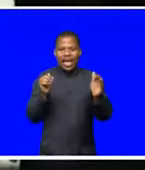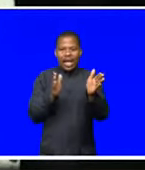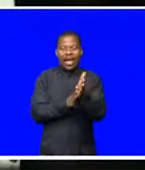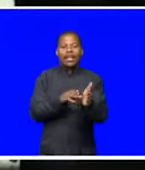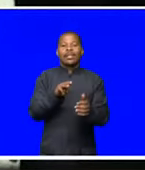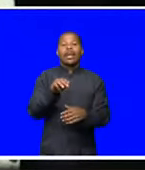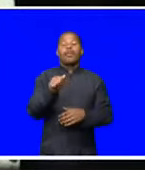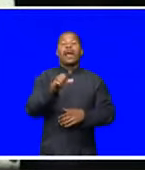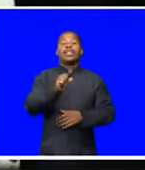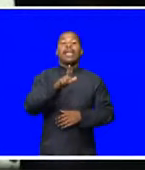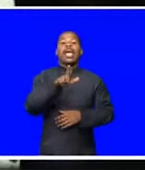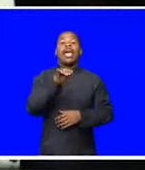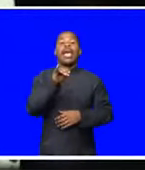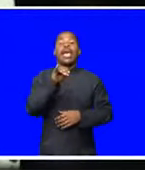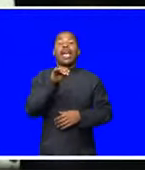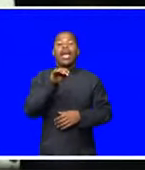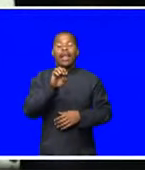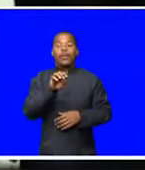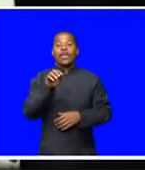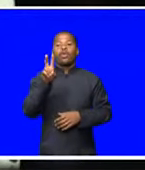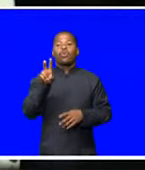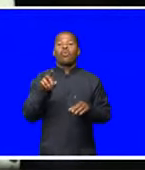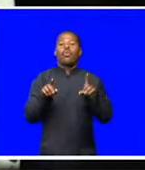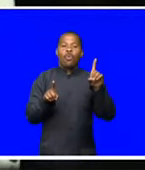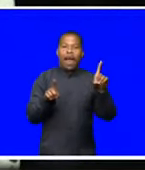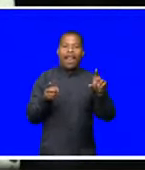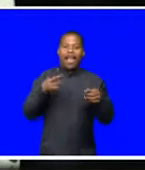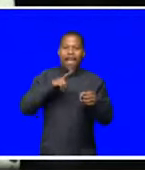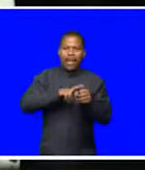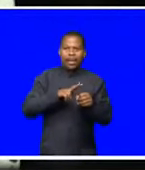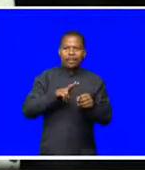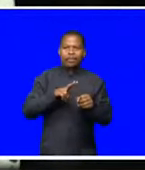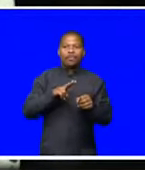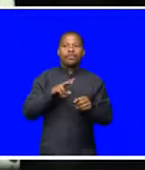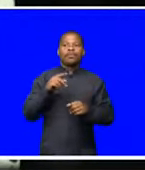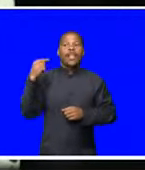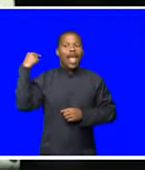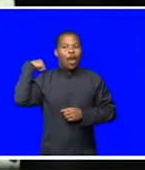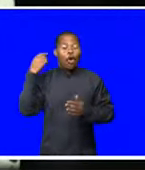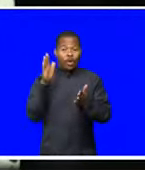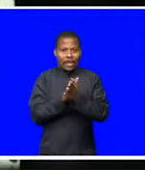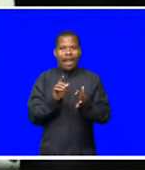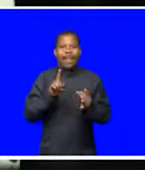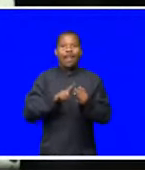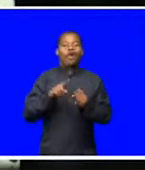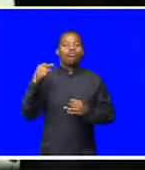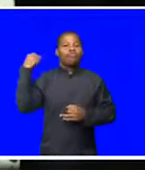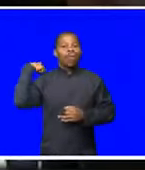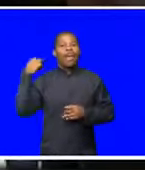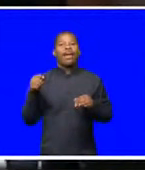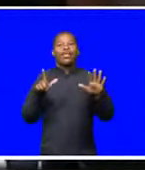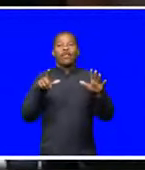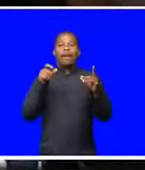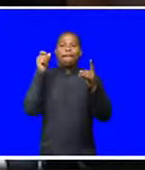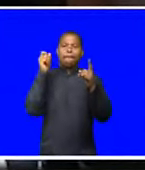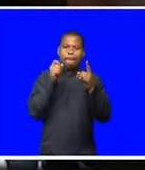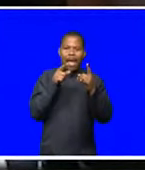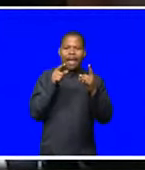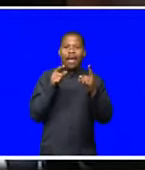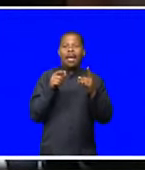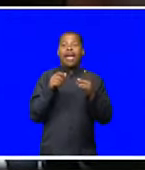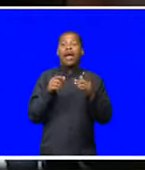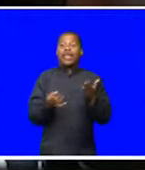nayo kulendzebe ngamagoli amabili kulinye. Lamagoli lashaye uNeymar kanye naKylian Mbappé sitile leliqembu ukuthi livule